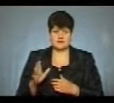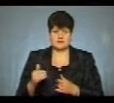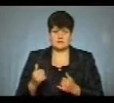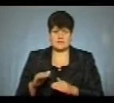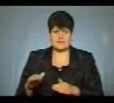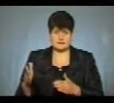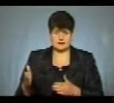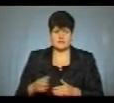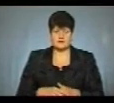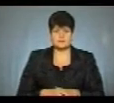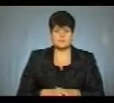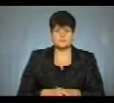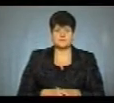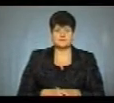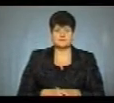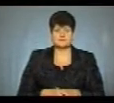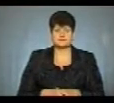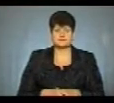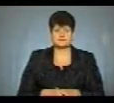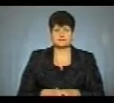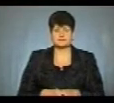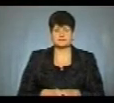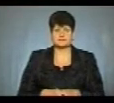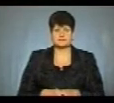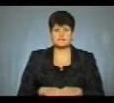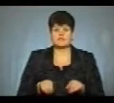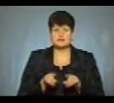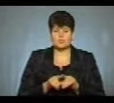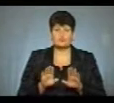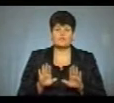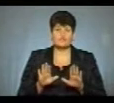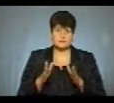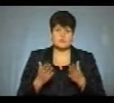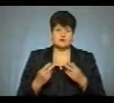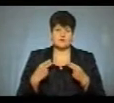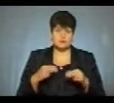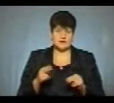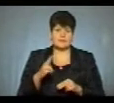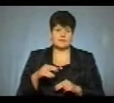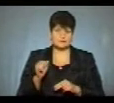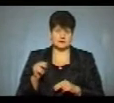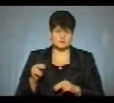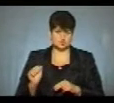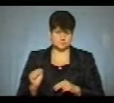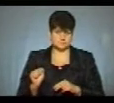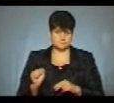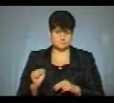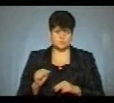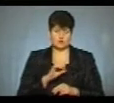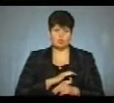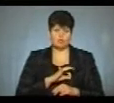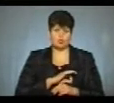дітей, наскільки я почула і зрозуміла. В такому випадку, якщо ви продали дачу, то